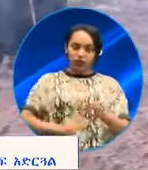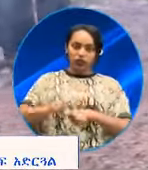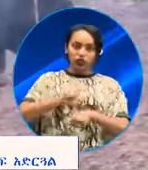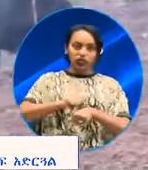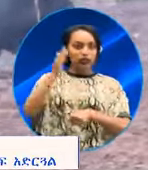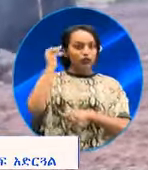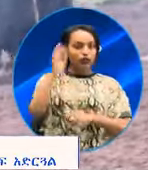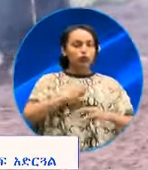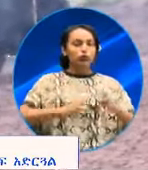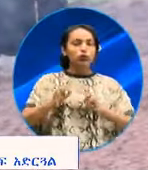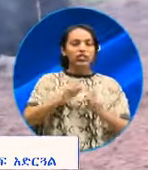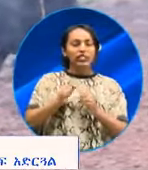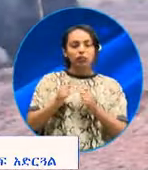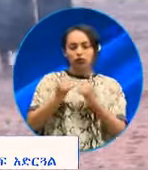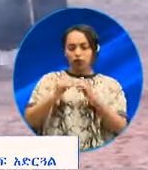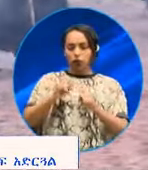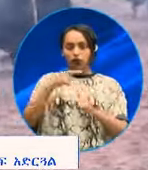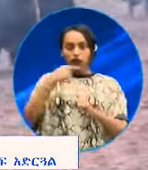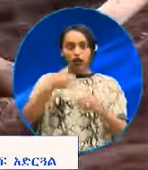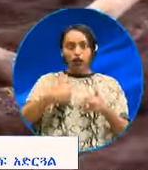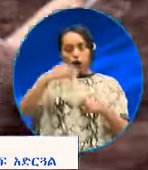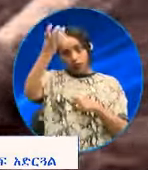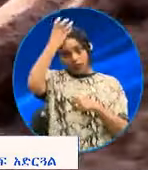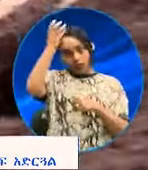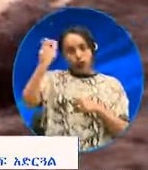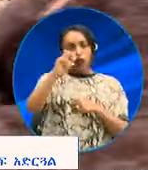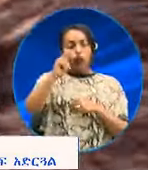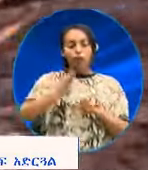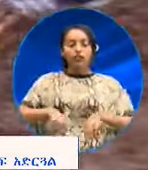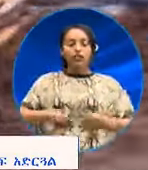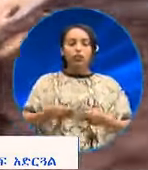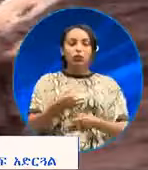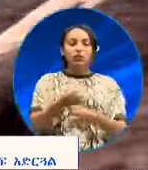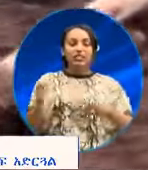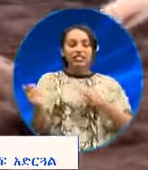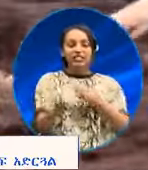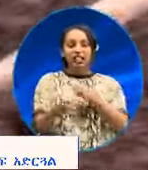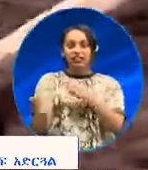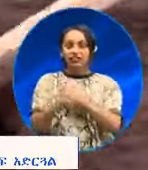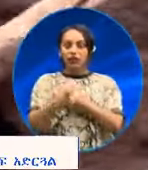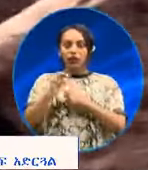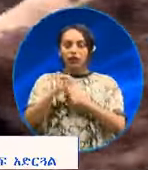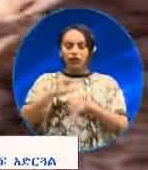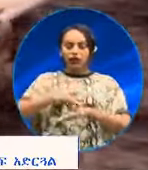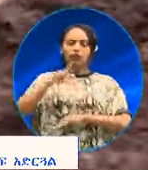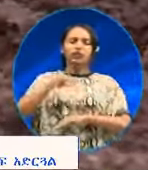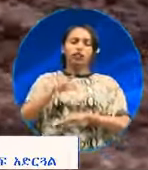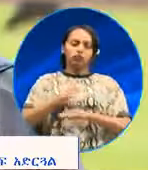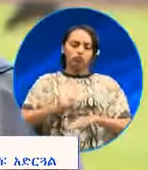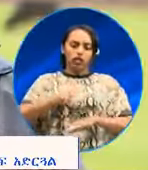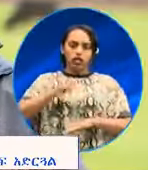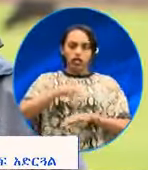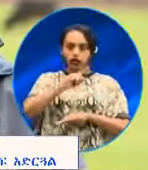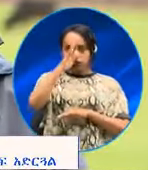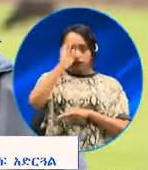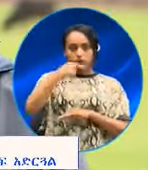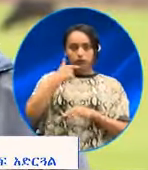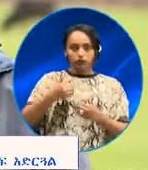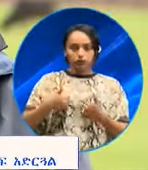ጊዜያት የነበሩ ችግሮችን እንደሚጋሩ ጠቁመው መንግስት በድጎማ ያበረከተው ምርጥ ዘርና ማዳበሪያ ከፍተኛ መነሳሳት